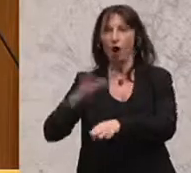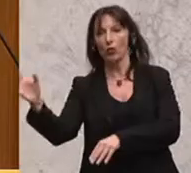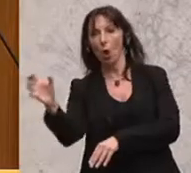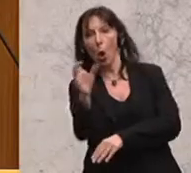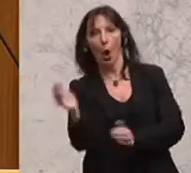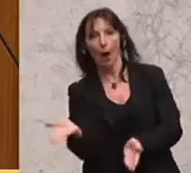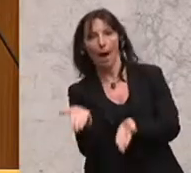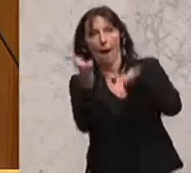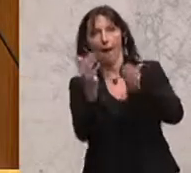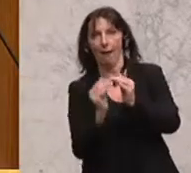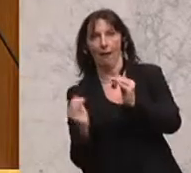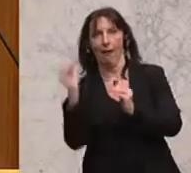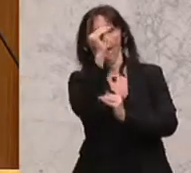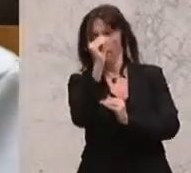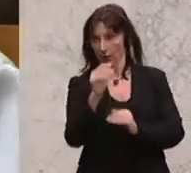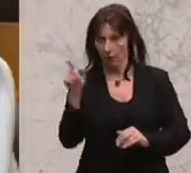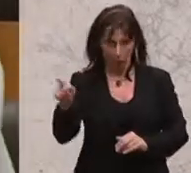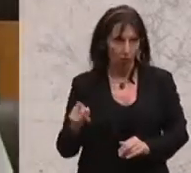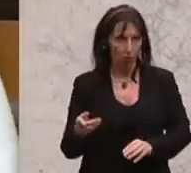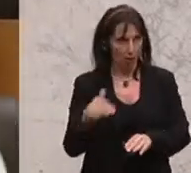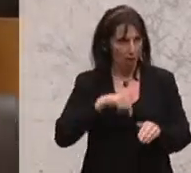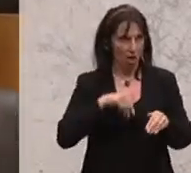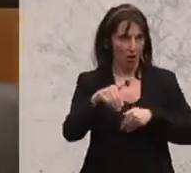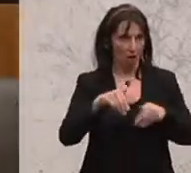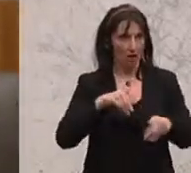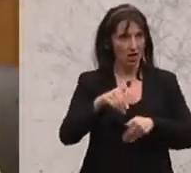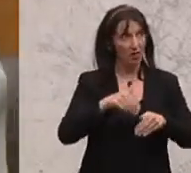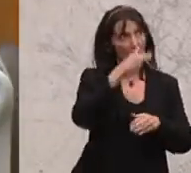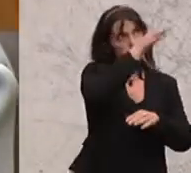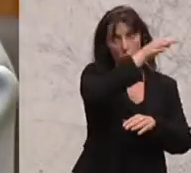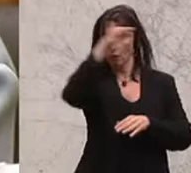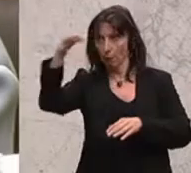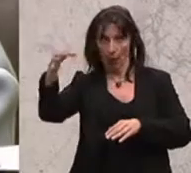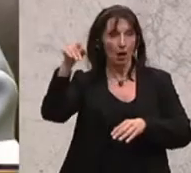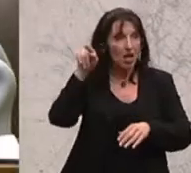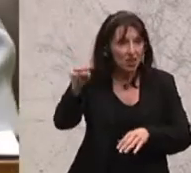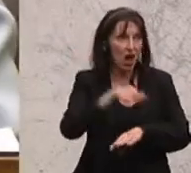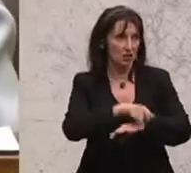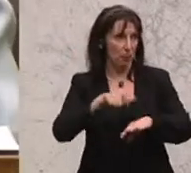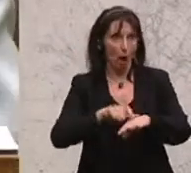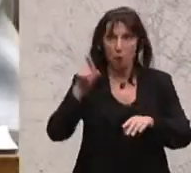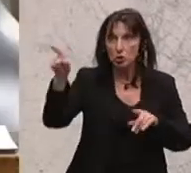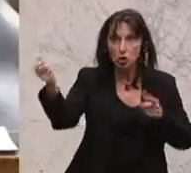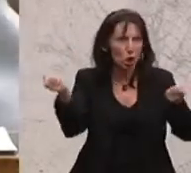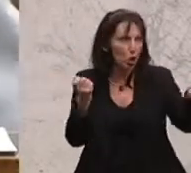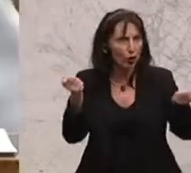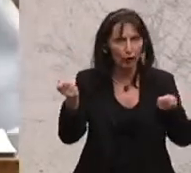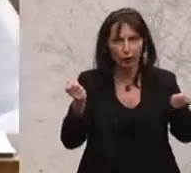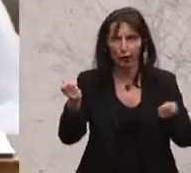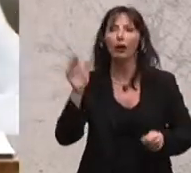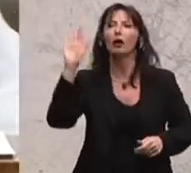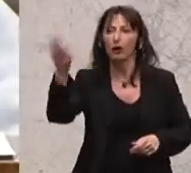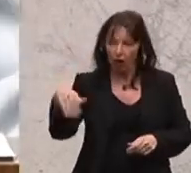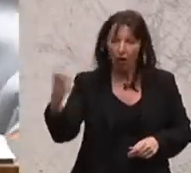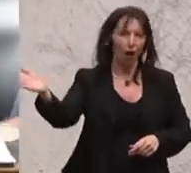Sektion gehievt wurde, den sie ursprünglich vom Innenministerium mitgenommen hat. Diese Beamten führen hier das Regime. Die werden wir alle